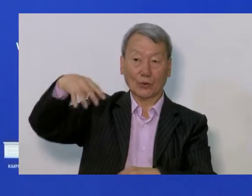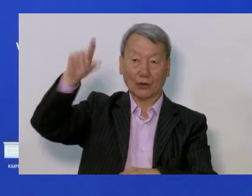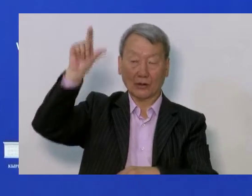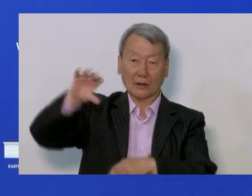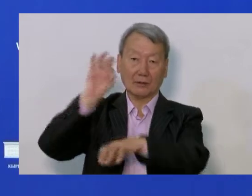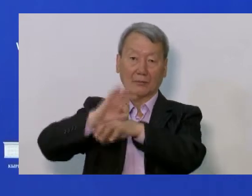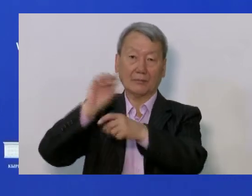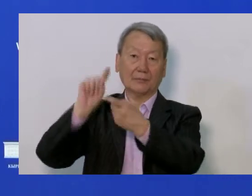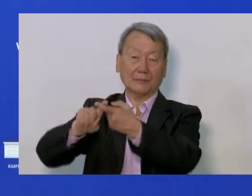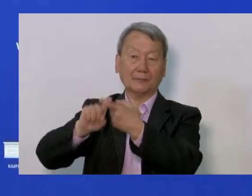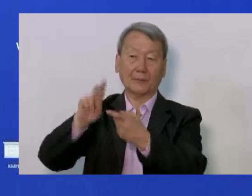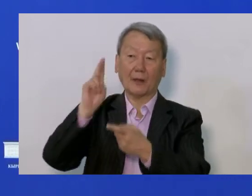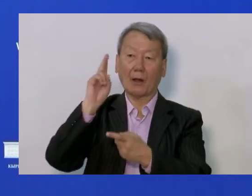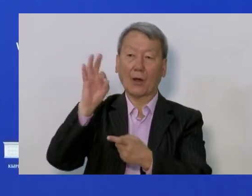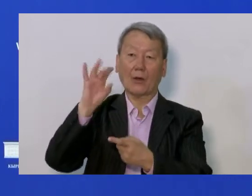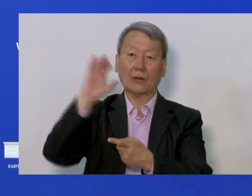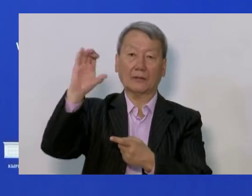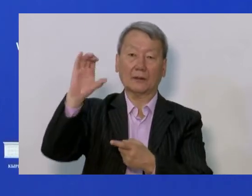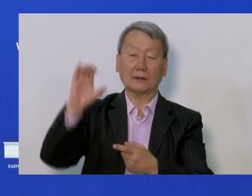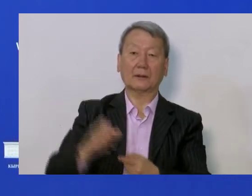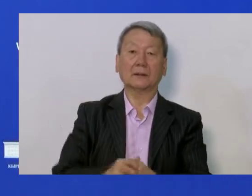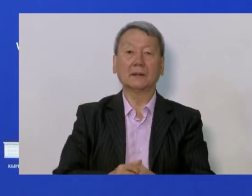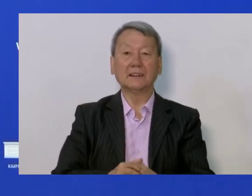случаев заражения